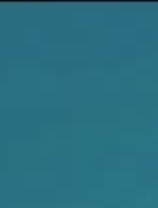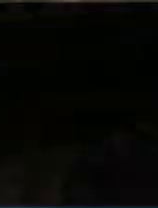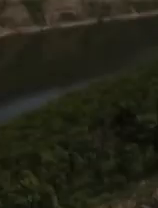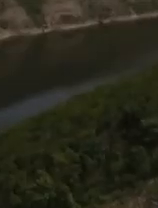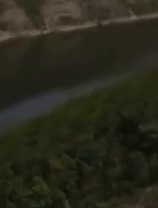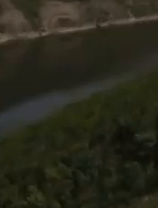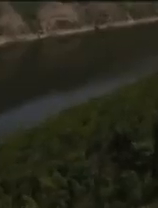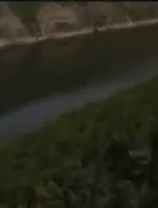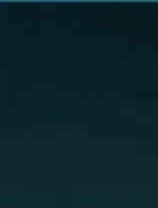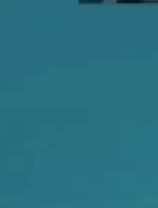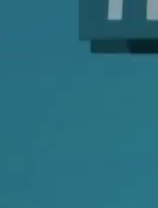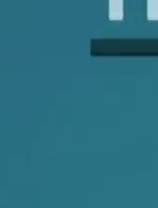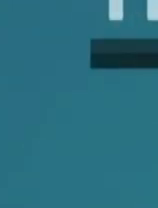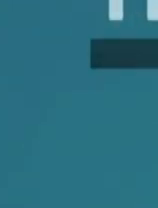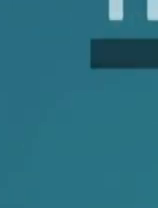Музика